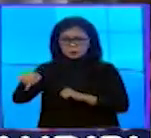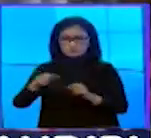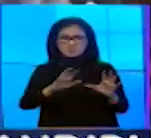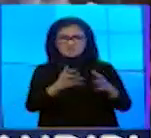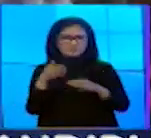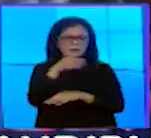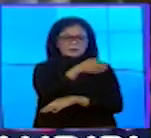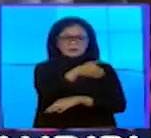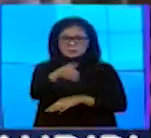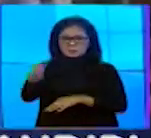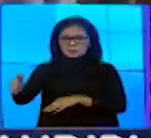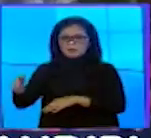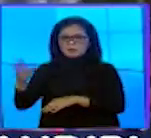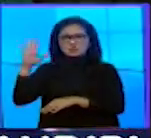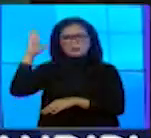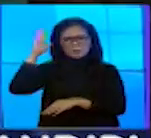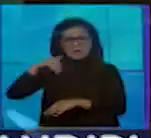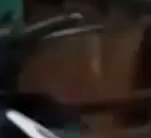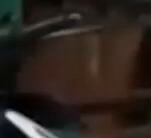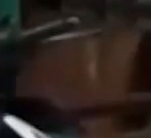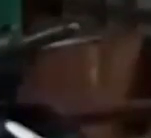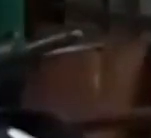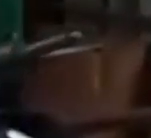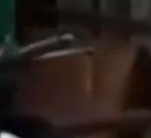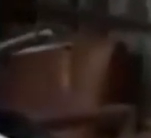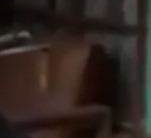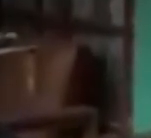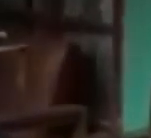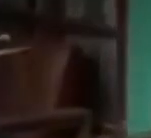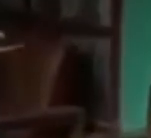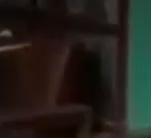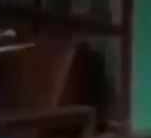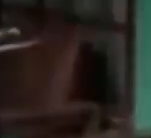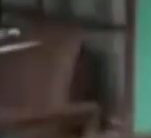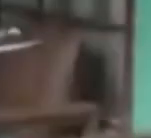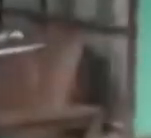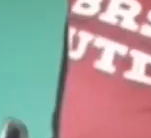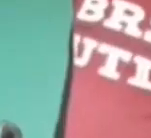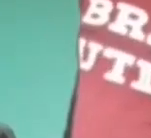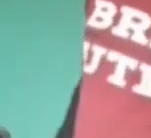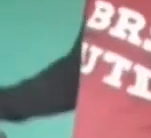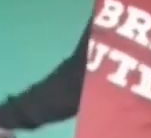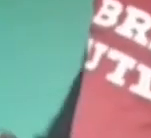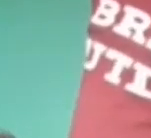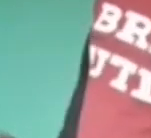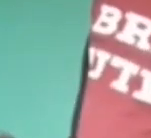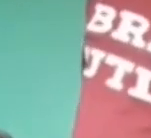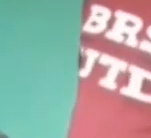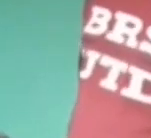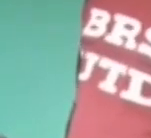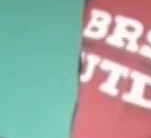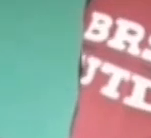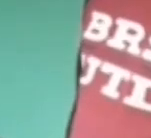Untuk mendeteksi dan mempersempit penyebaran COVID-19, petugas juga mendatangi permukiman padat penduduk. 22 warga